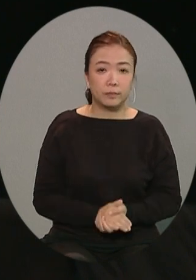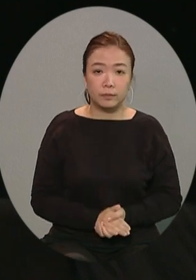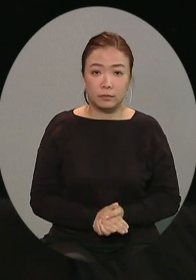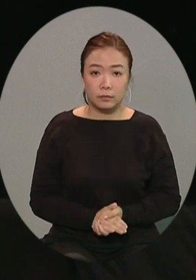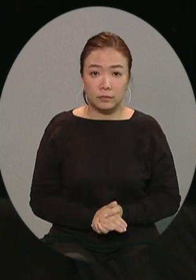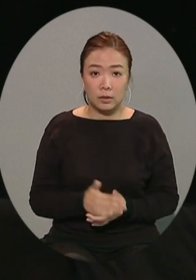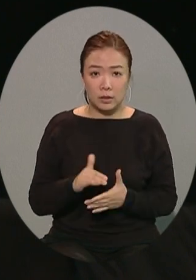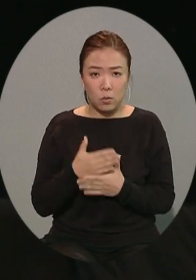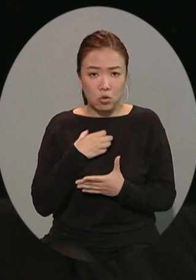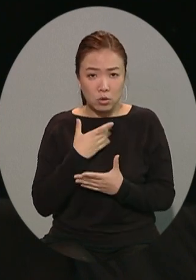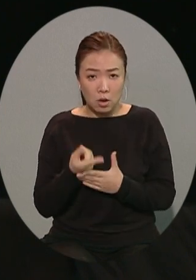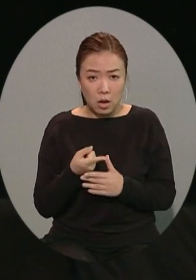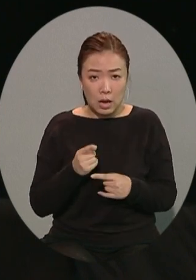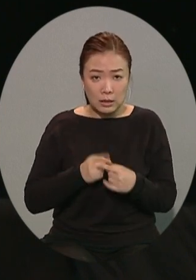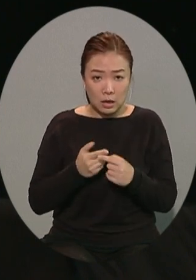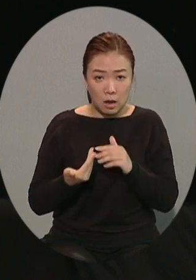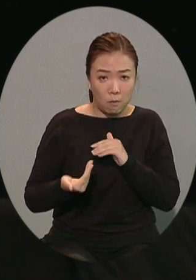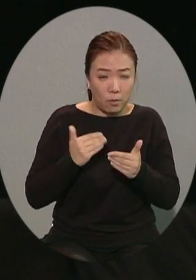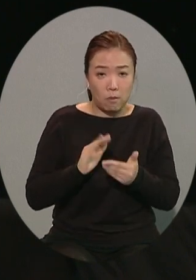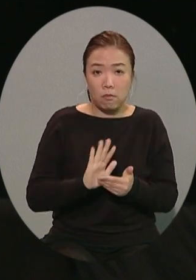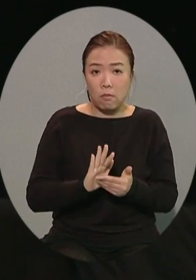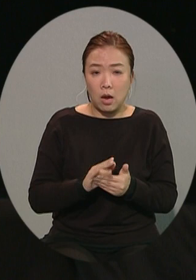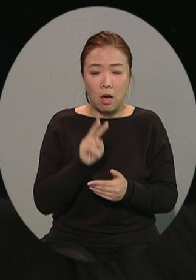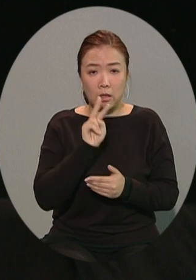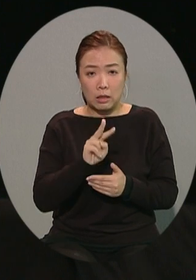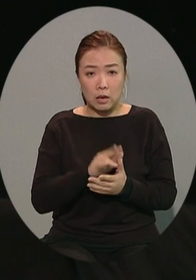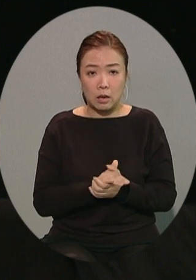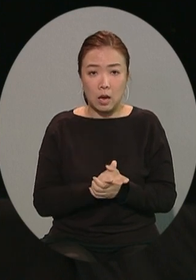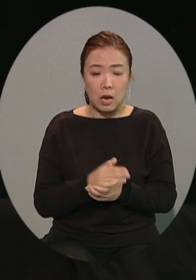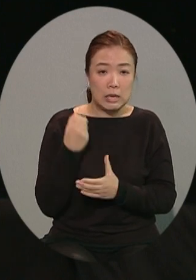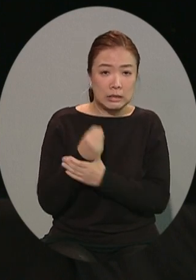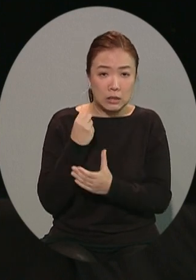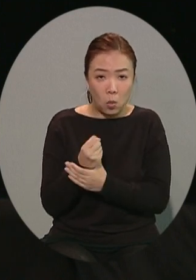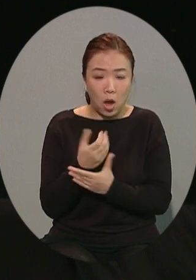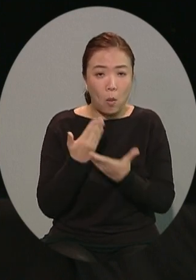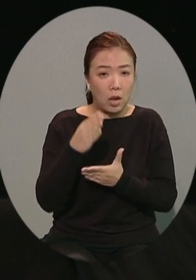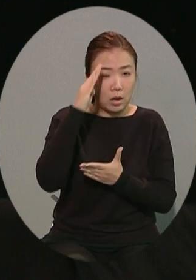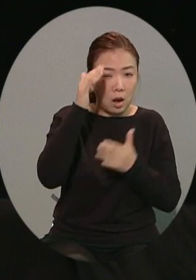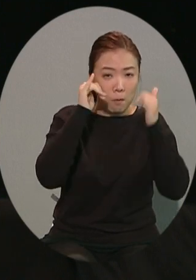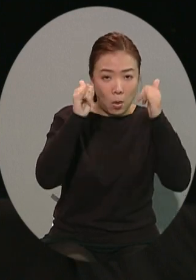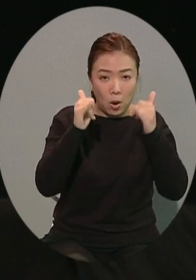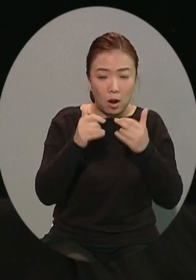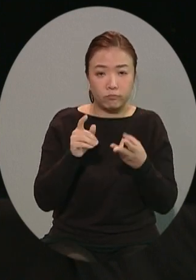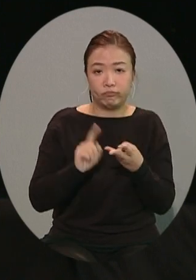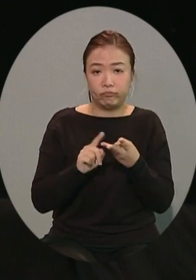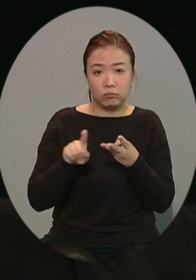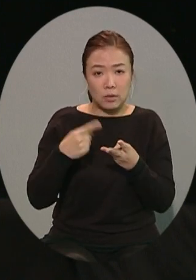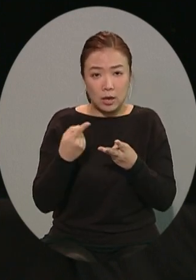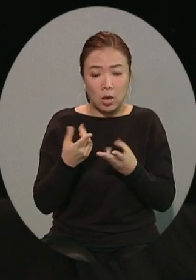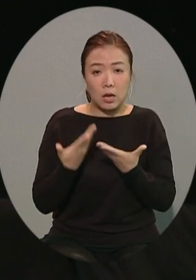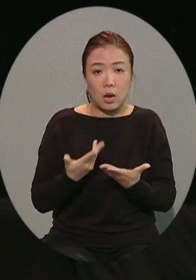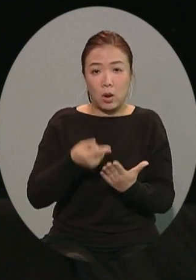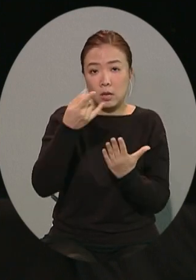認為唔應該倒果為因。我哋睇到嘅唔單止係示威者或者係警方嘅暴力，我哋仲睇到呢個制度嘅